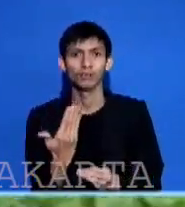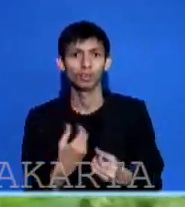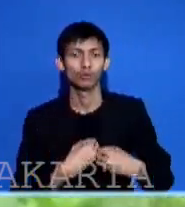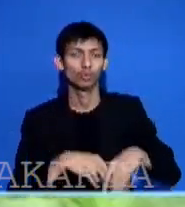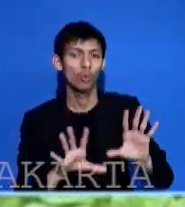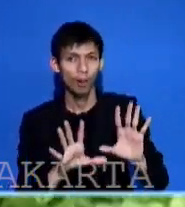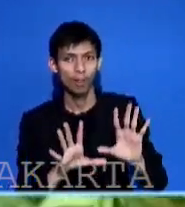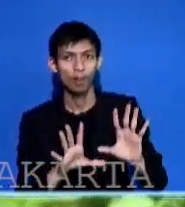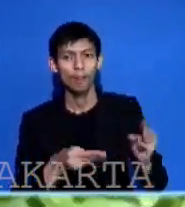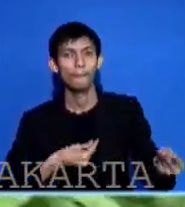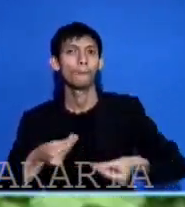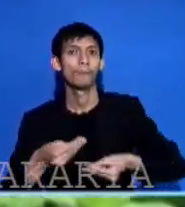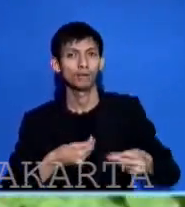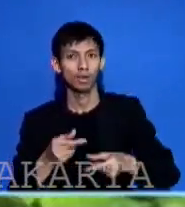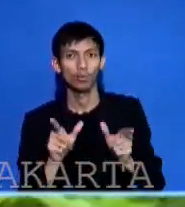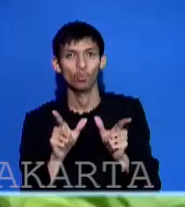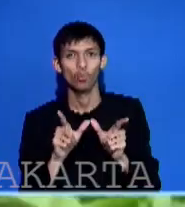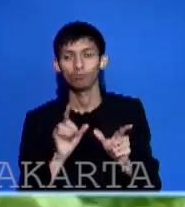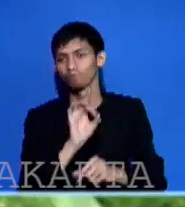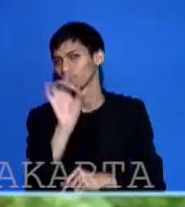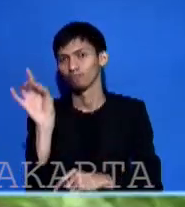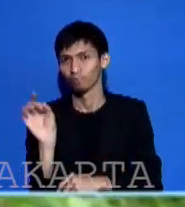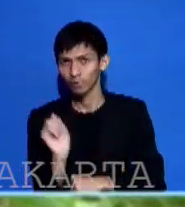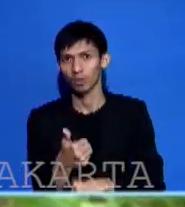papan menika adinugroho Lan Wendi wijaksono asung palapuran